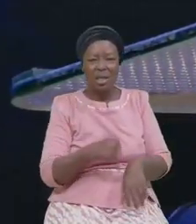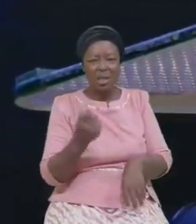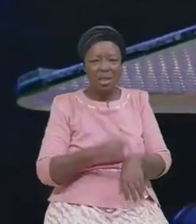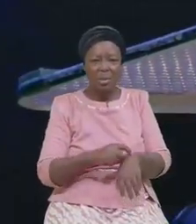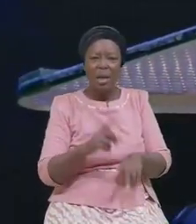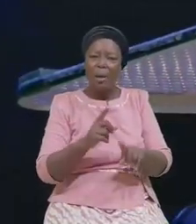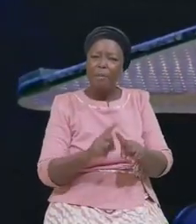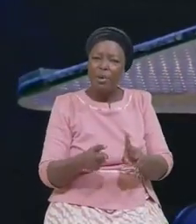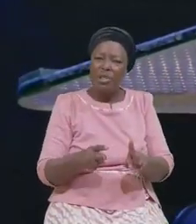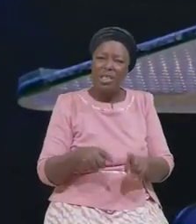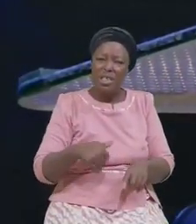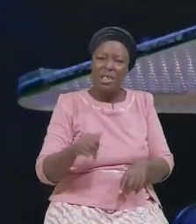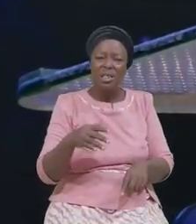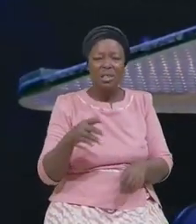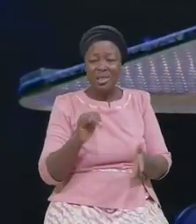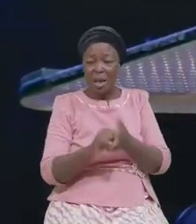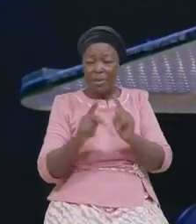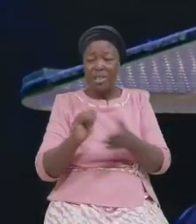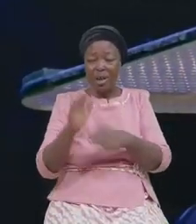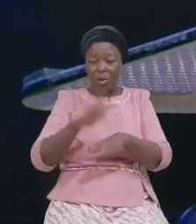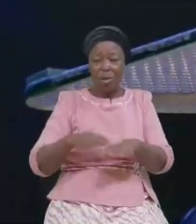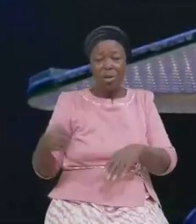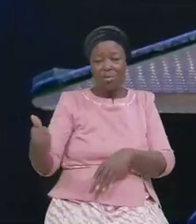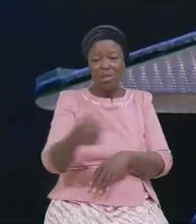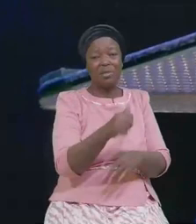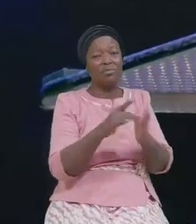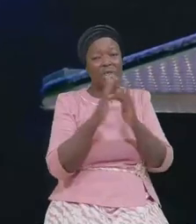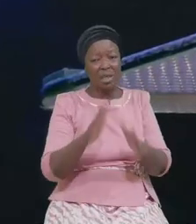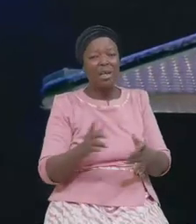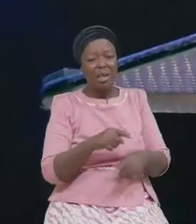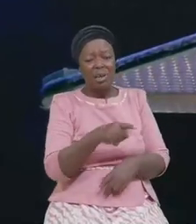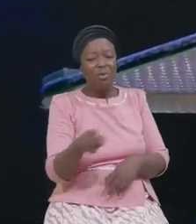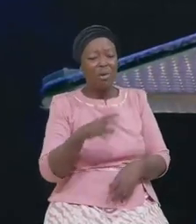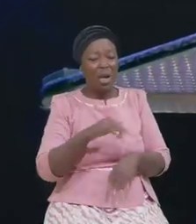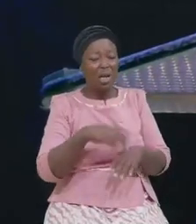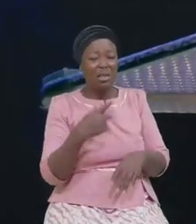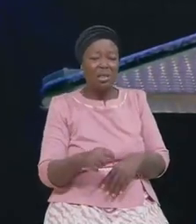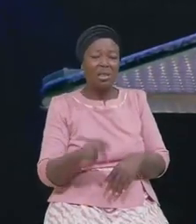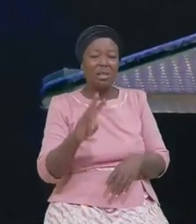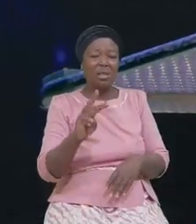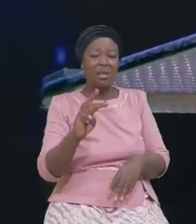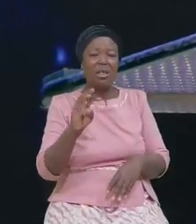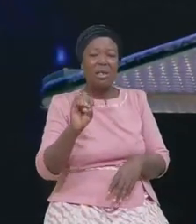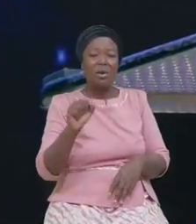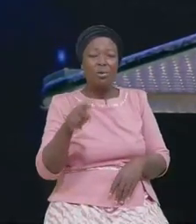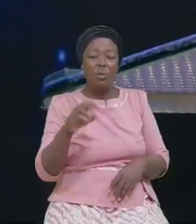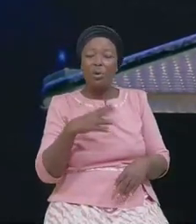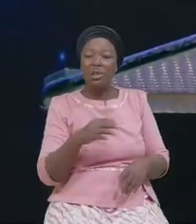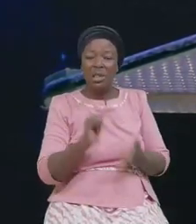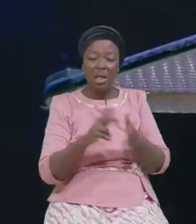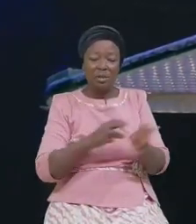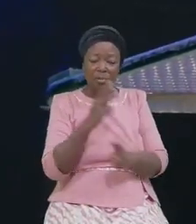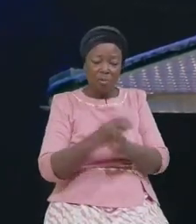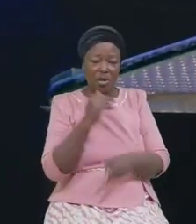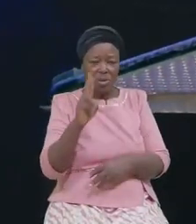Mais les soi-disant chrétiens de ce jour, ils regardent aux armes utilisées dans le monde, les